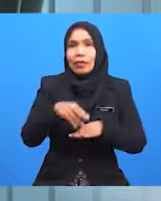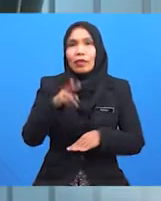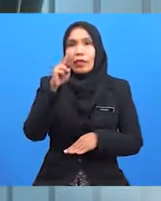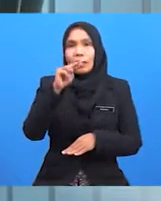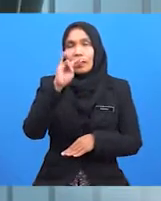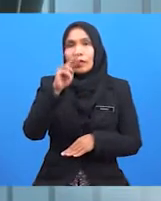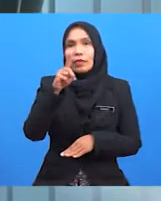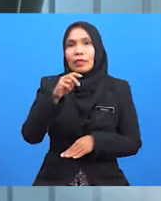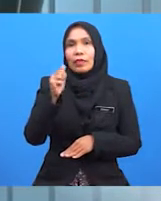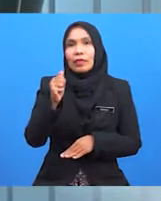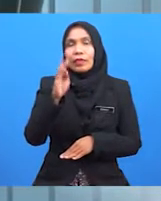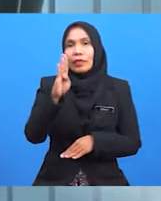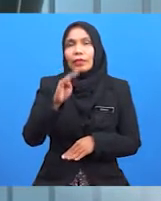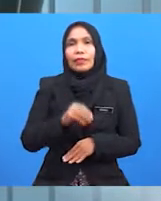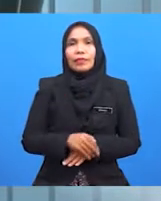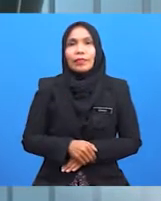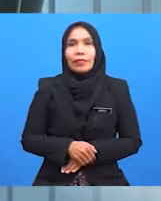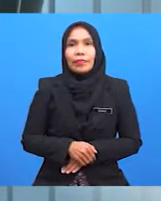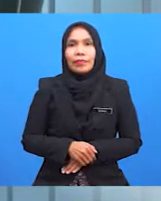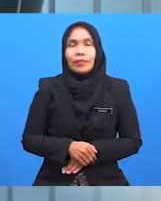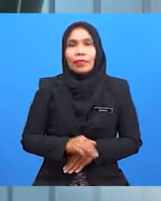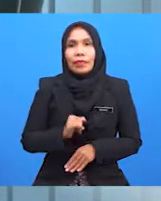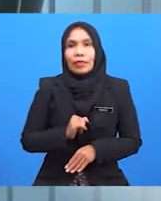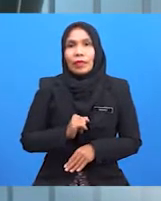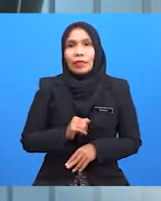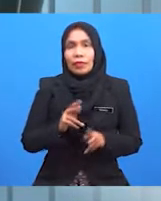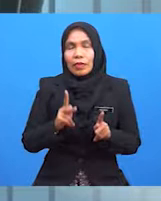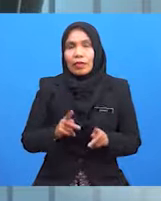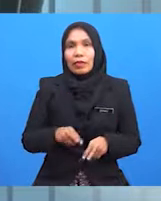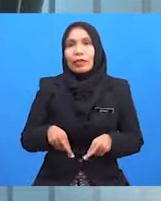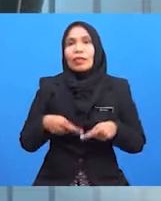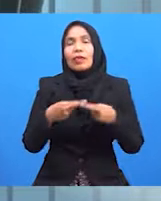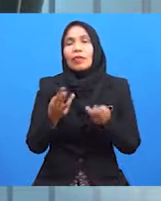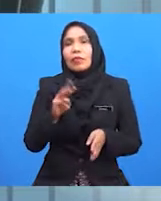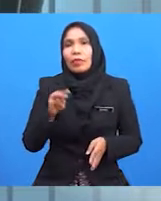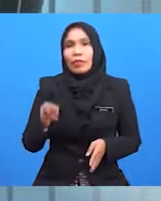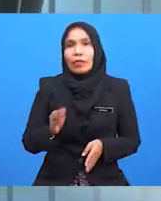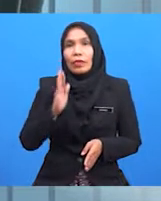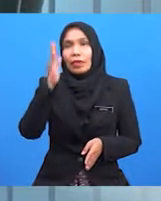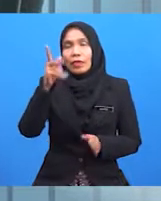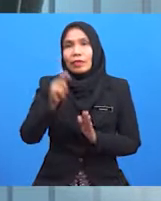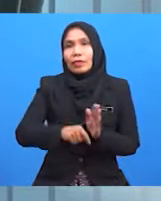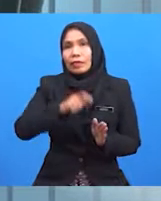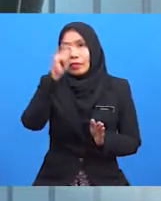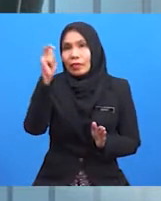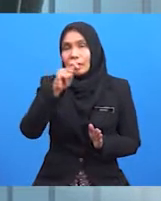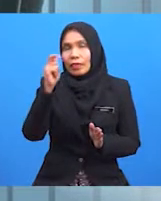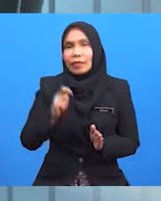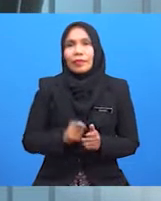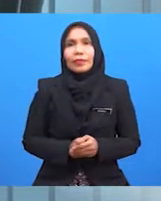Saya pasti ramai murid yang akan tertanya-tanya, apakah itu rezerv berkanun?